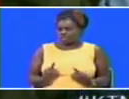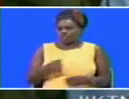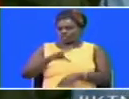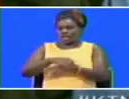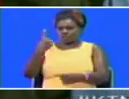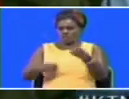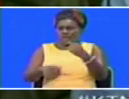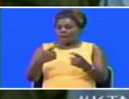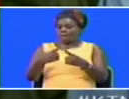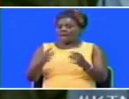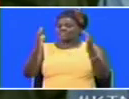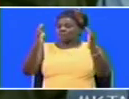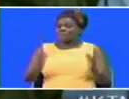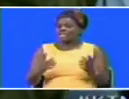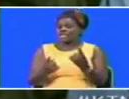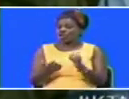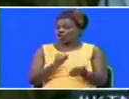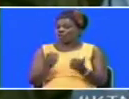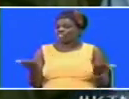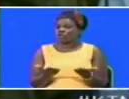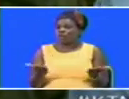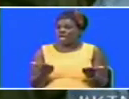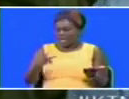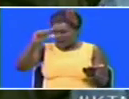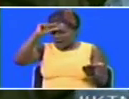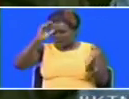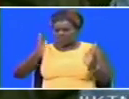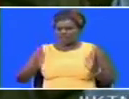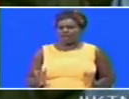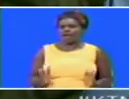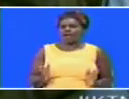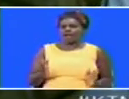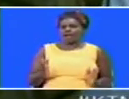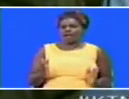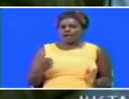lakini kinyang nyo Kiko zaidi Katika ule uan ai wa kiti Cha ug Havana